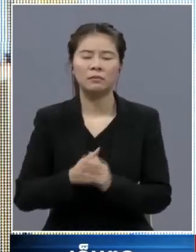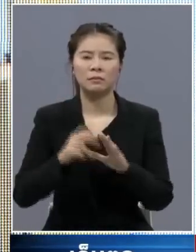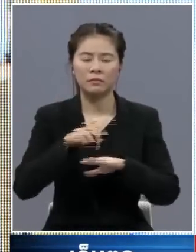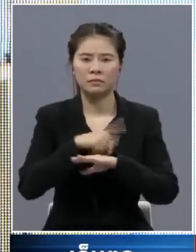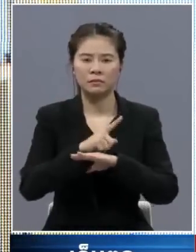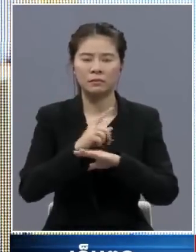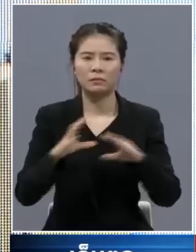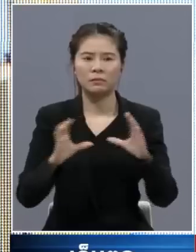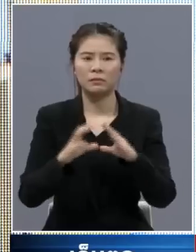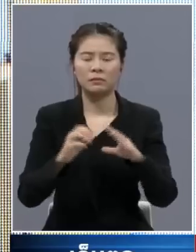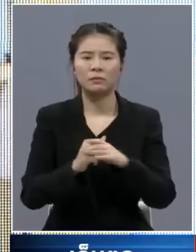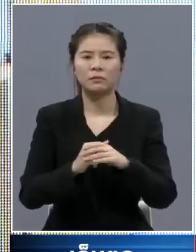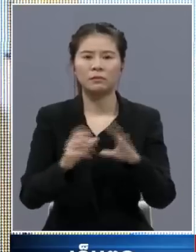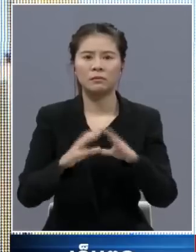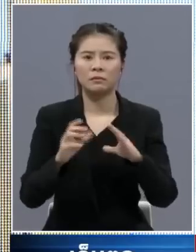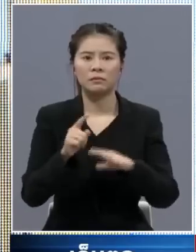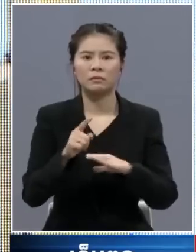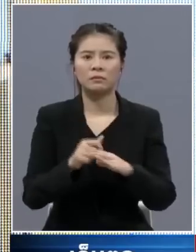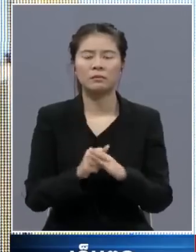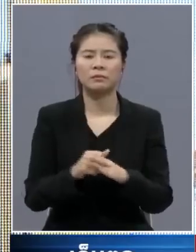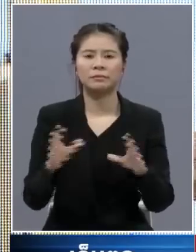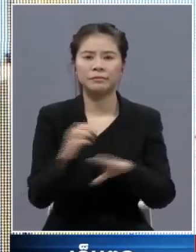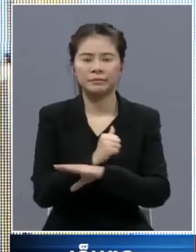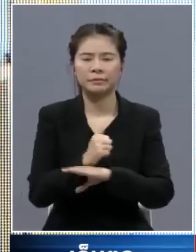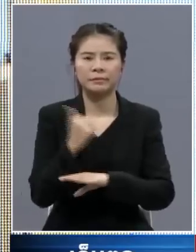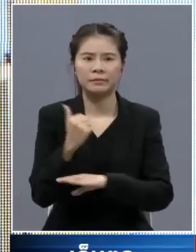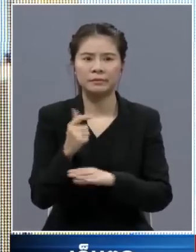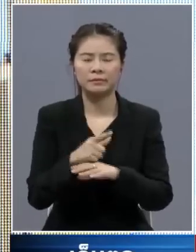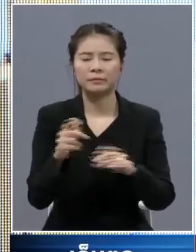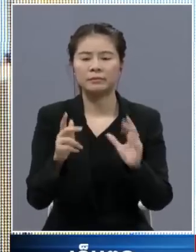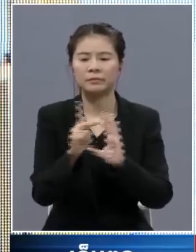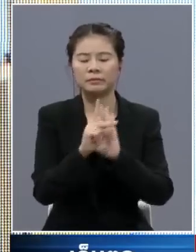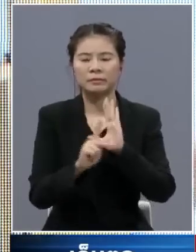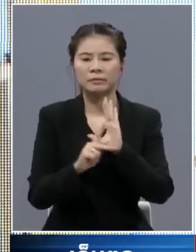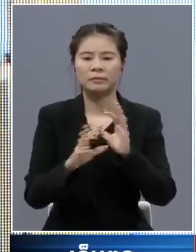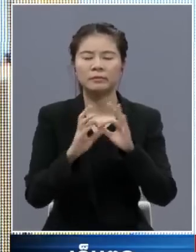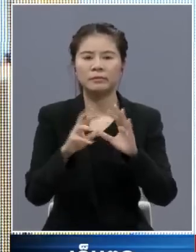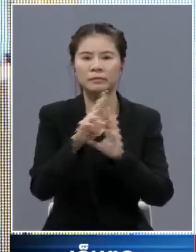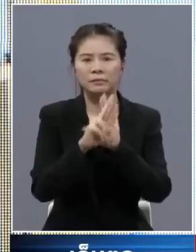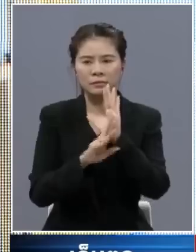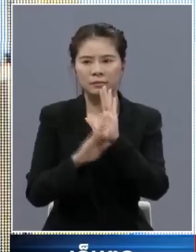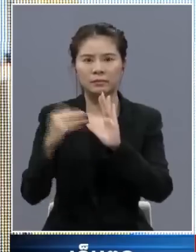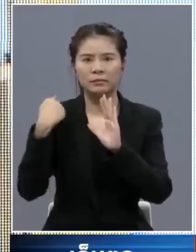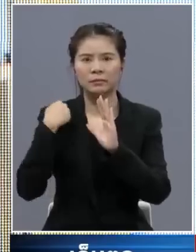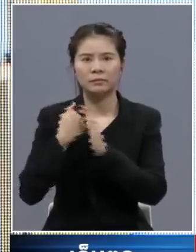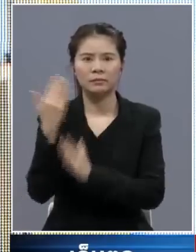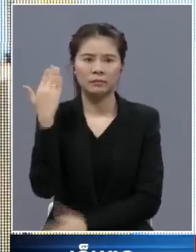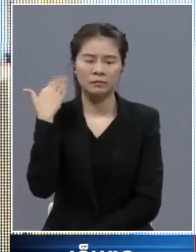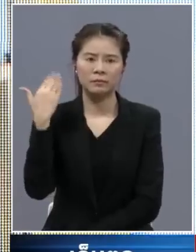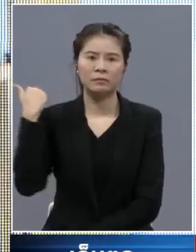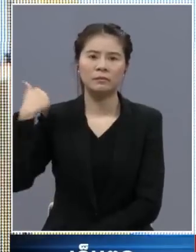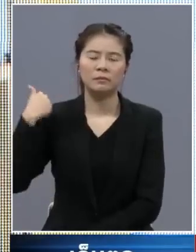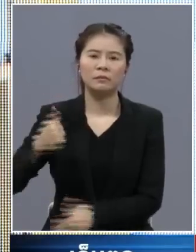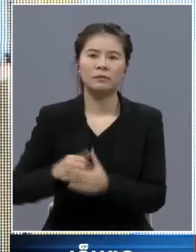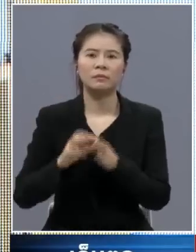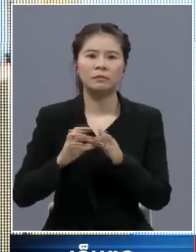องอื่นนะฮะอาจจะโดนดึงเกมไหมหรือไม่บรรจุร่างกฎหมายเข้าในระเบียบวาระเหมือนกับที่เคยเกิดขึ้นกับ